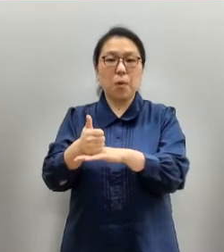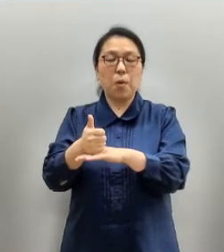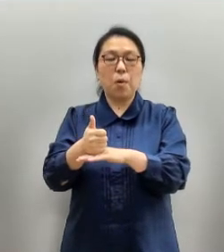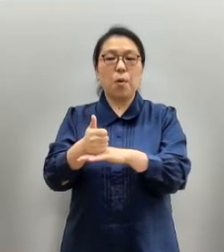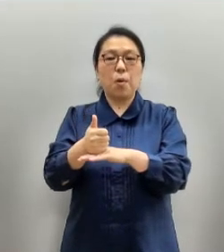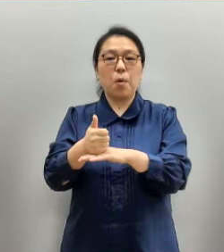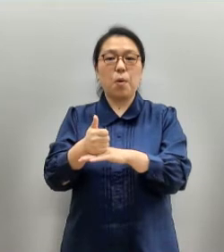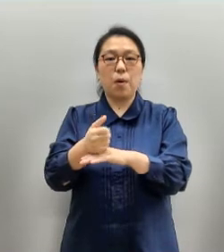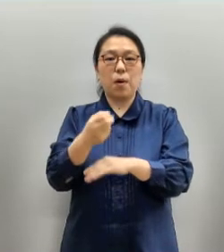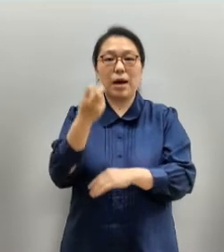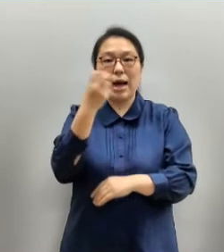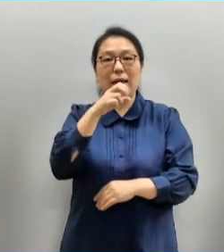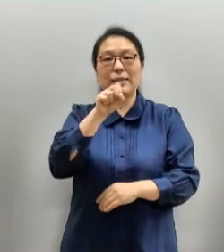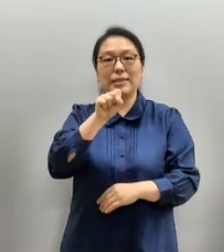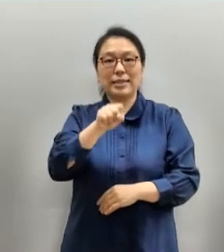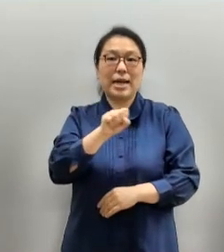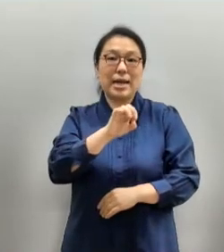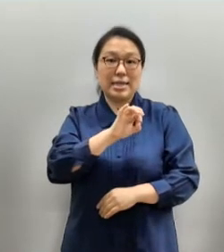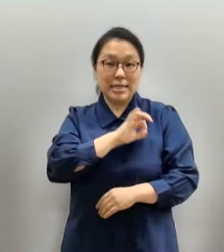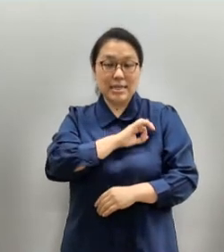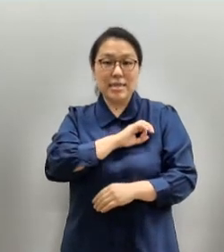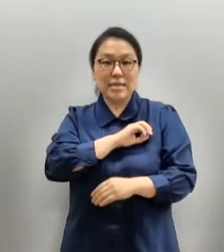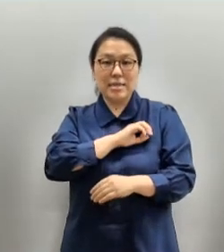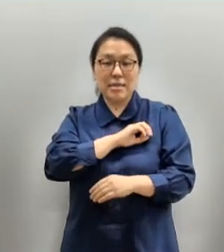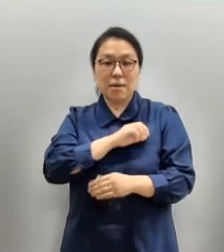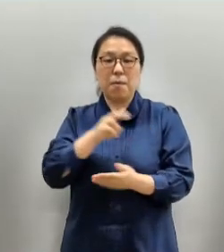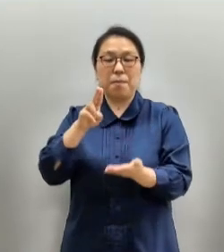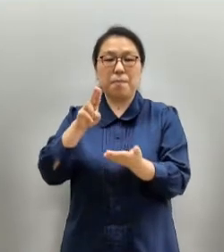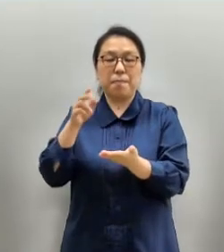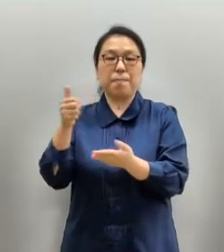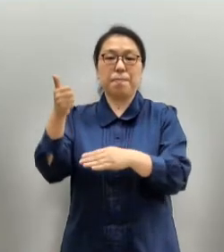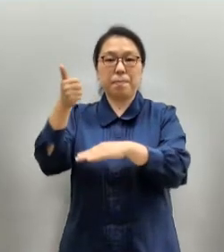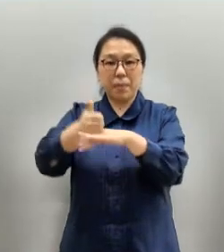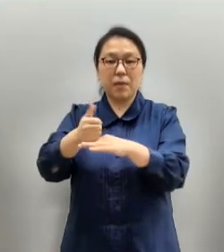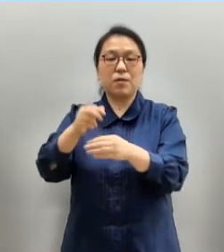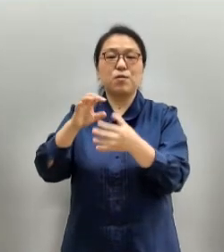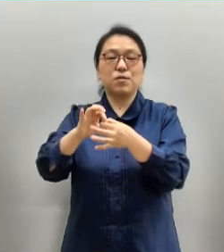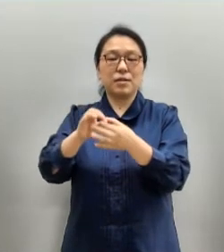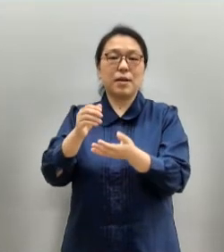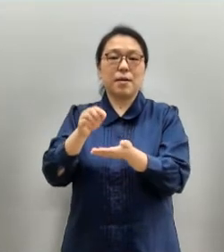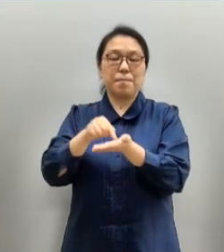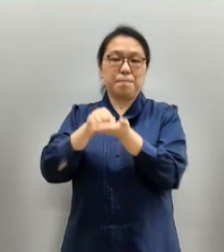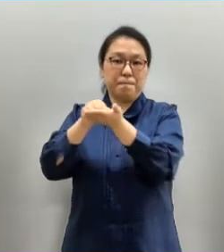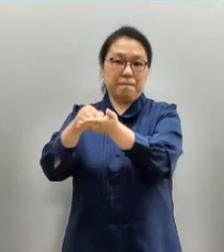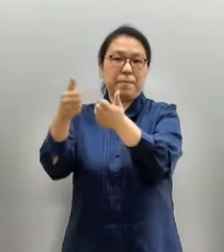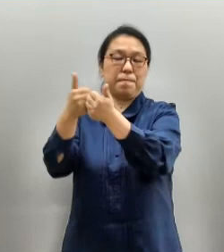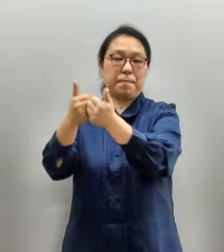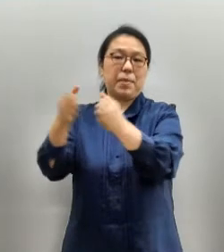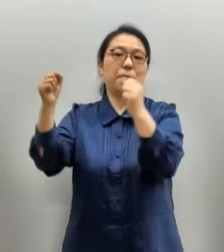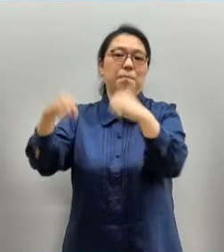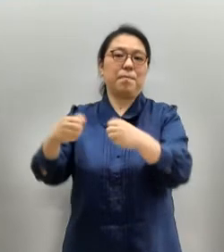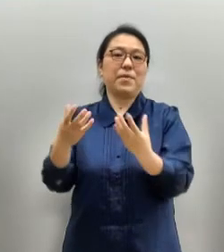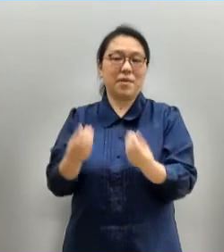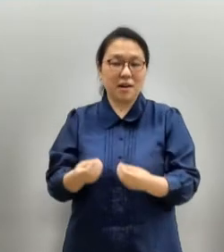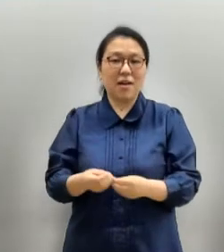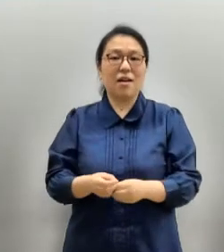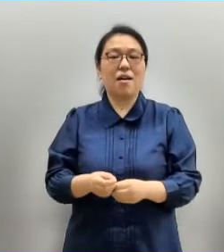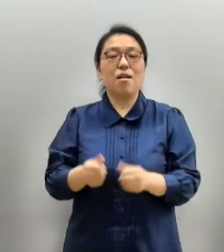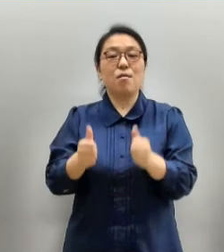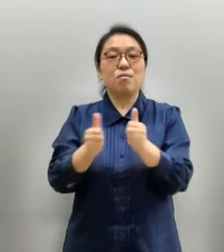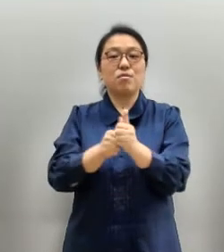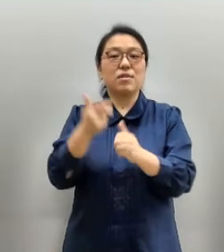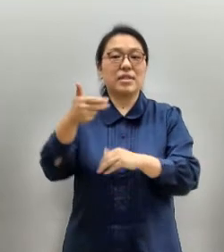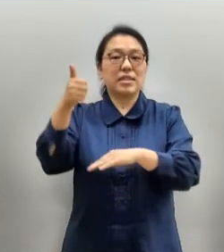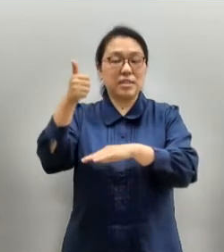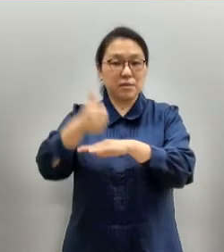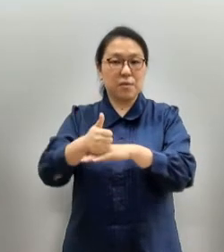そして監査委員の議案につきまして上程させていただきまして同意の議決を賜りました。副市長として